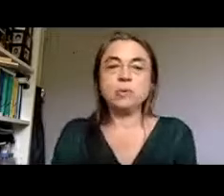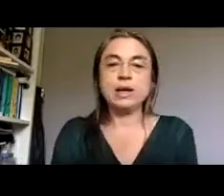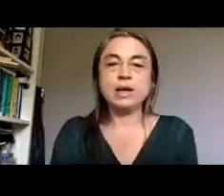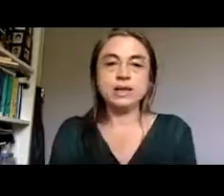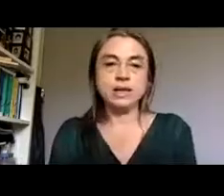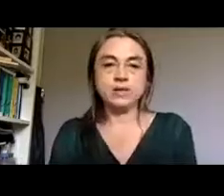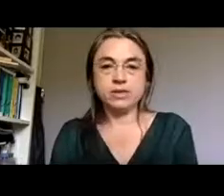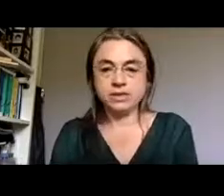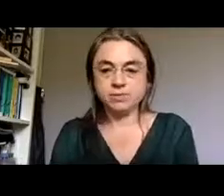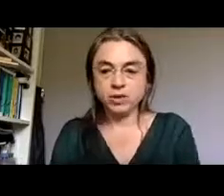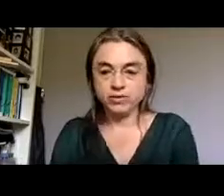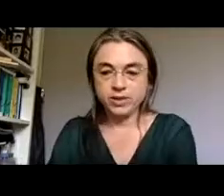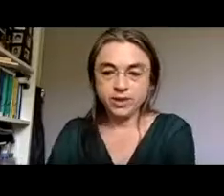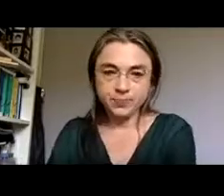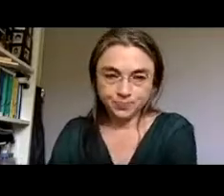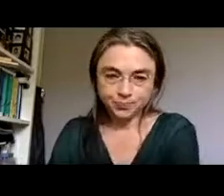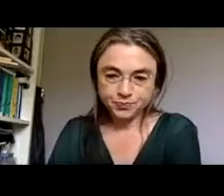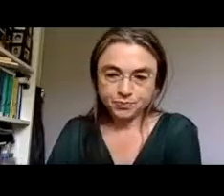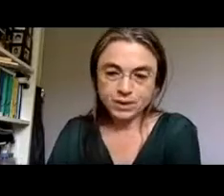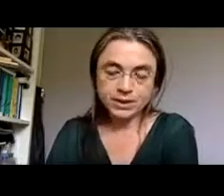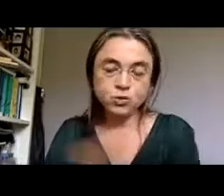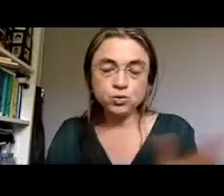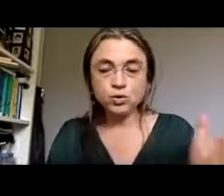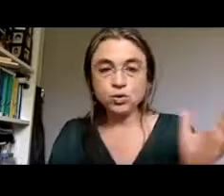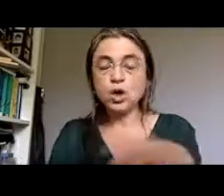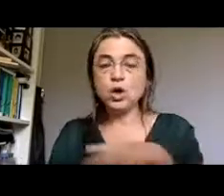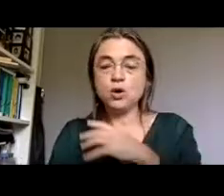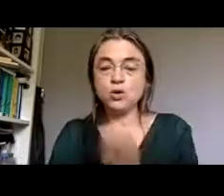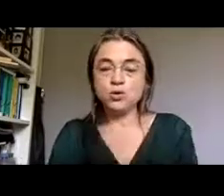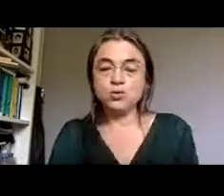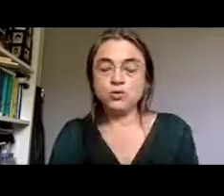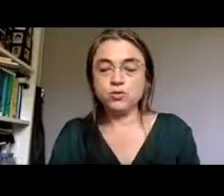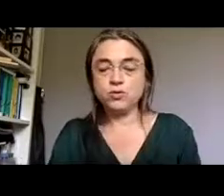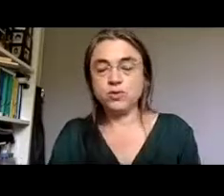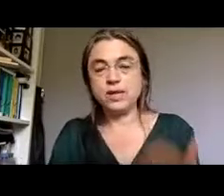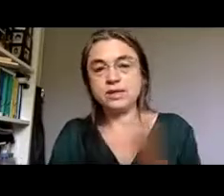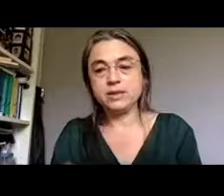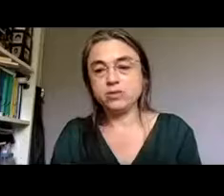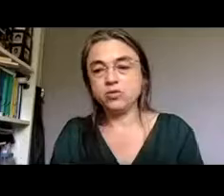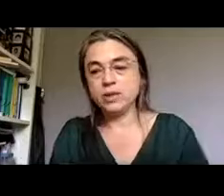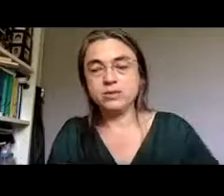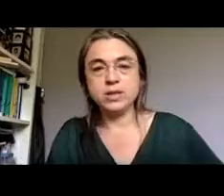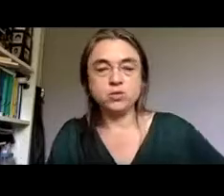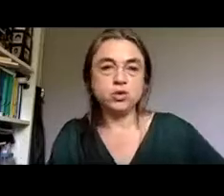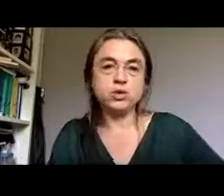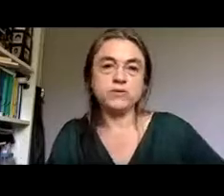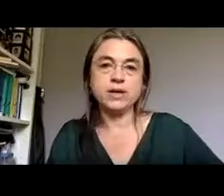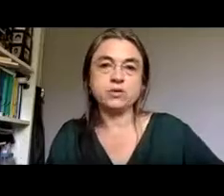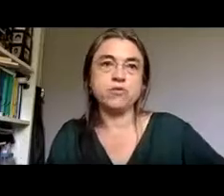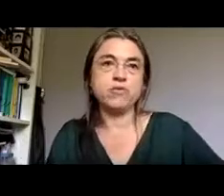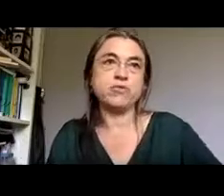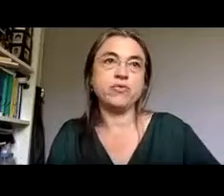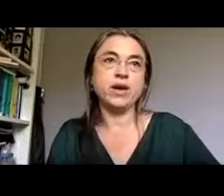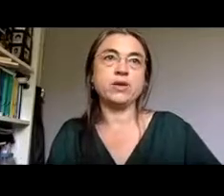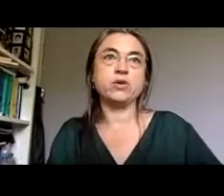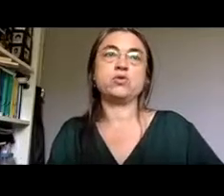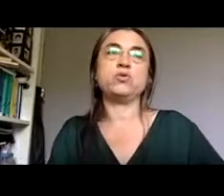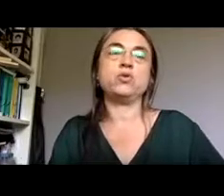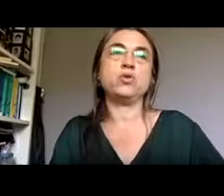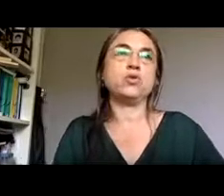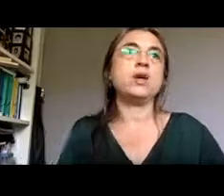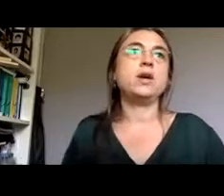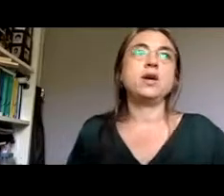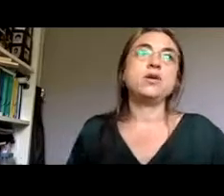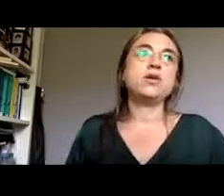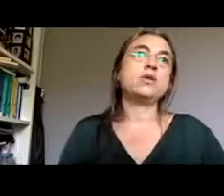soutenu par l'ANR et Investissement d'Avenir. Et donc, voilà, c'est une présentation transverse qu'on va vous faire